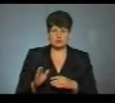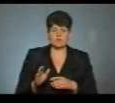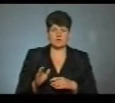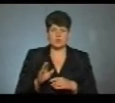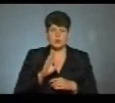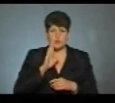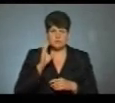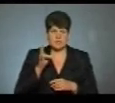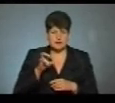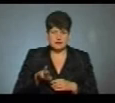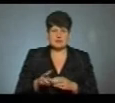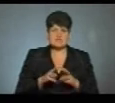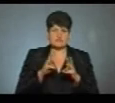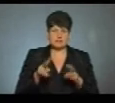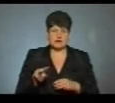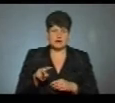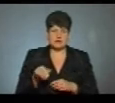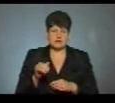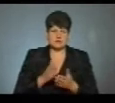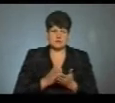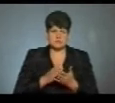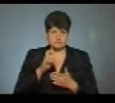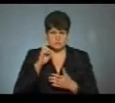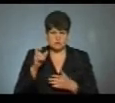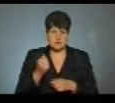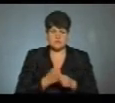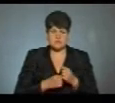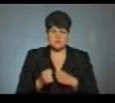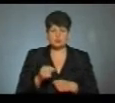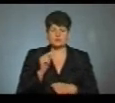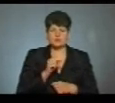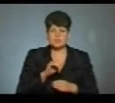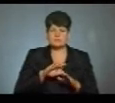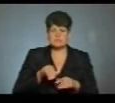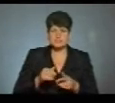заутрення і буде свята літургія на Пасху. Тоді